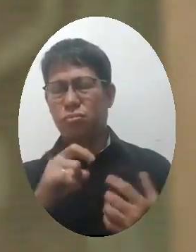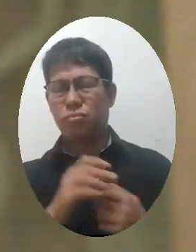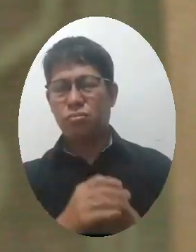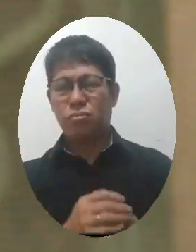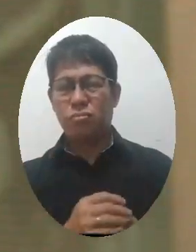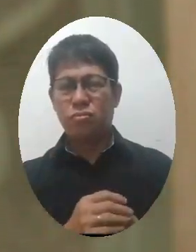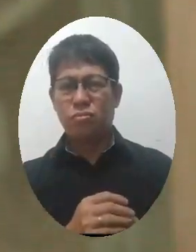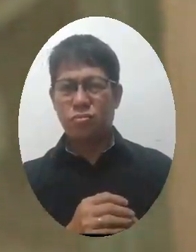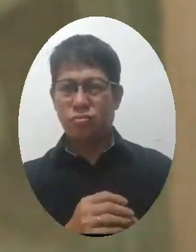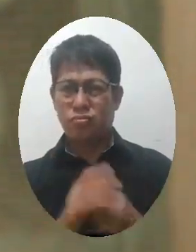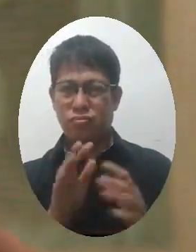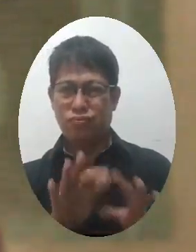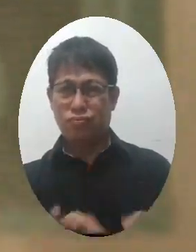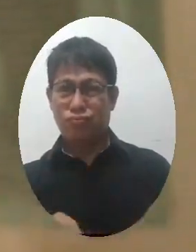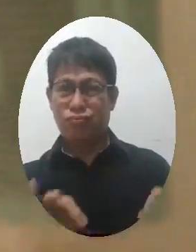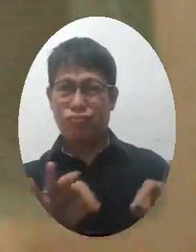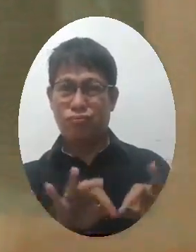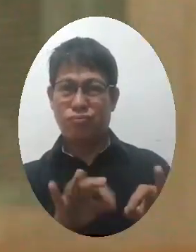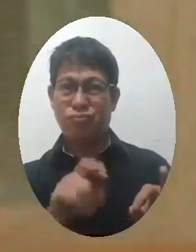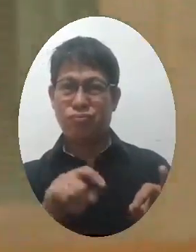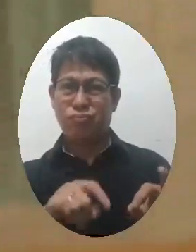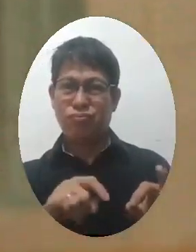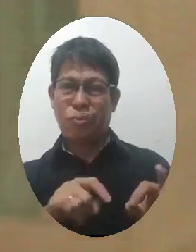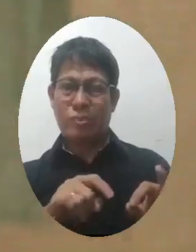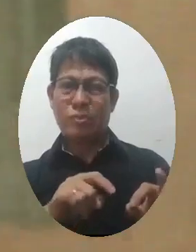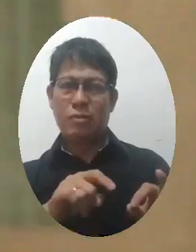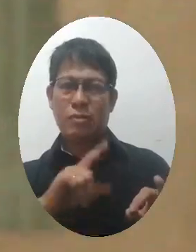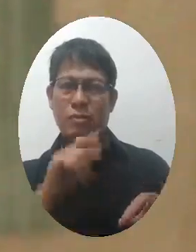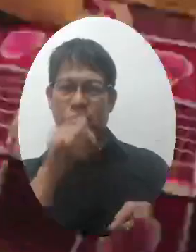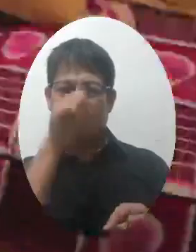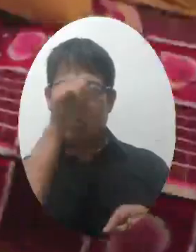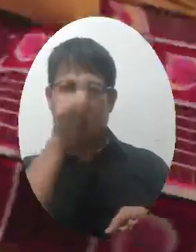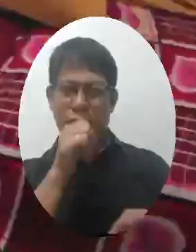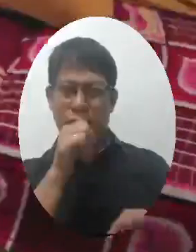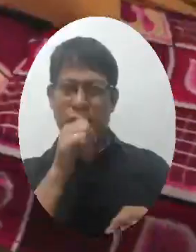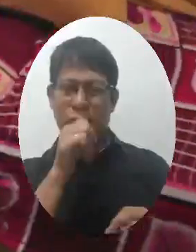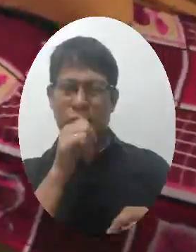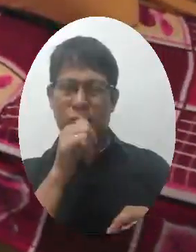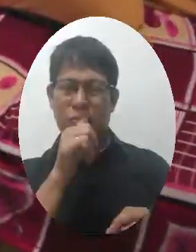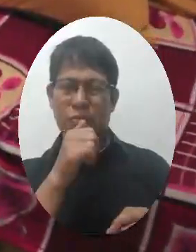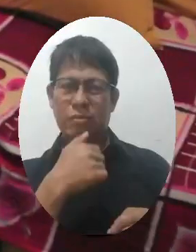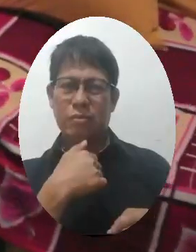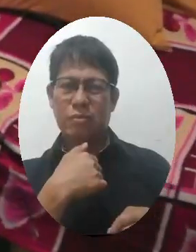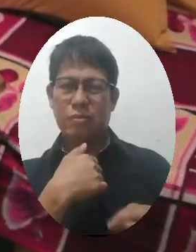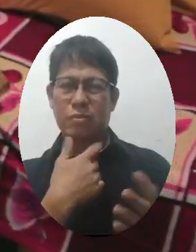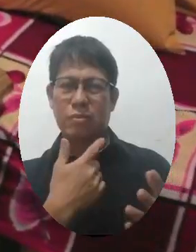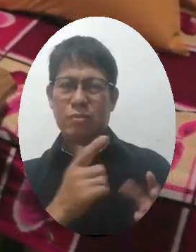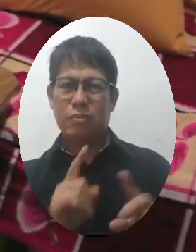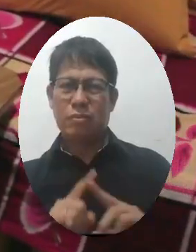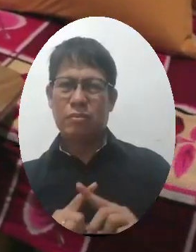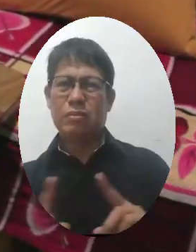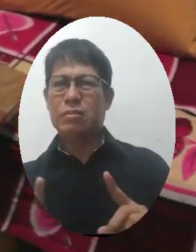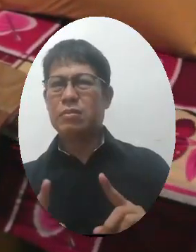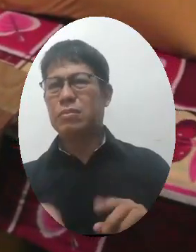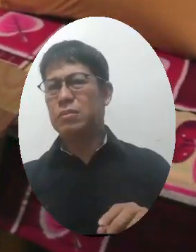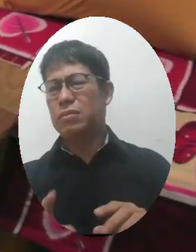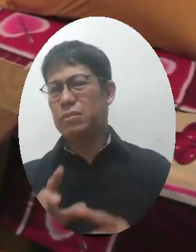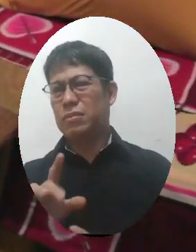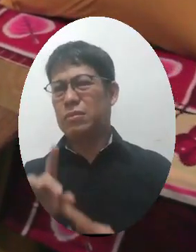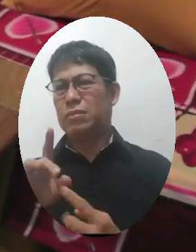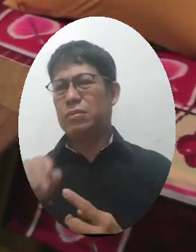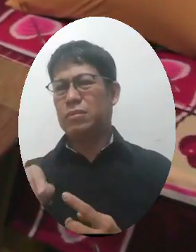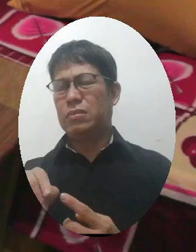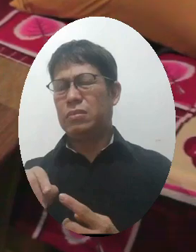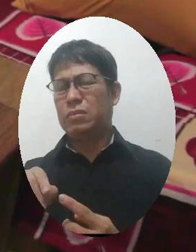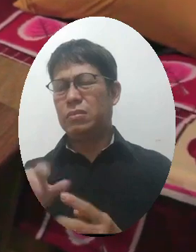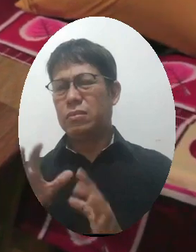Unang-una, dapat po talaga mahaba yung pasyensya. Kasi iba naman po kasi yung batang may special needs